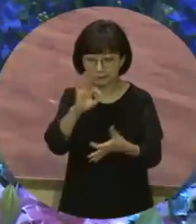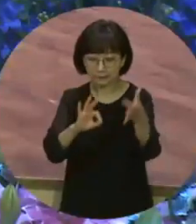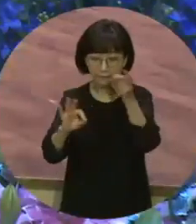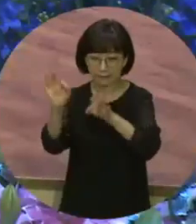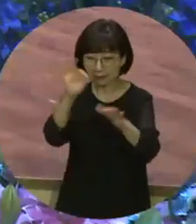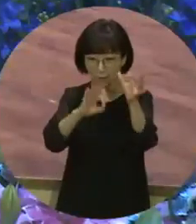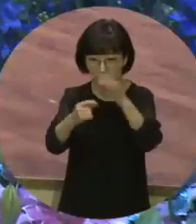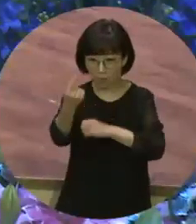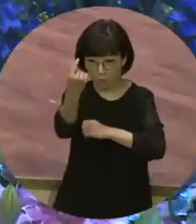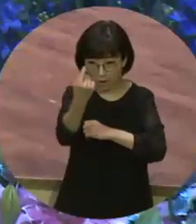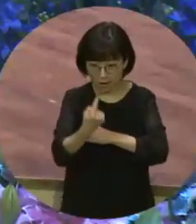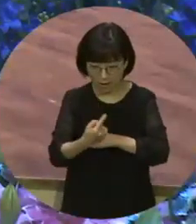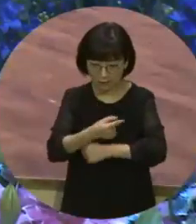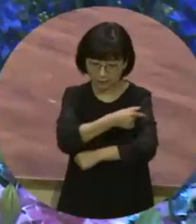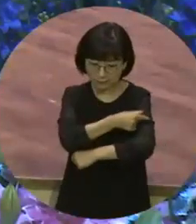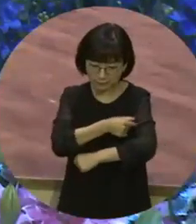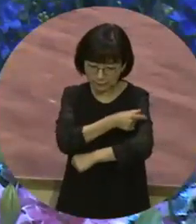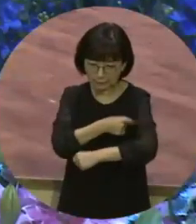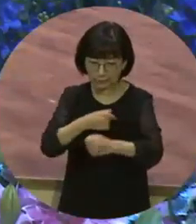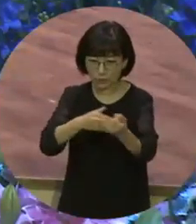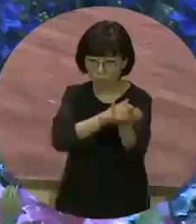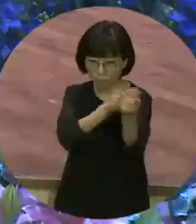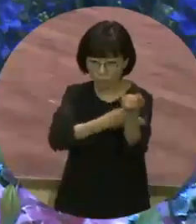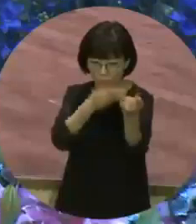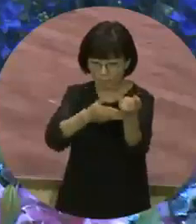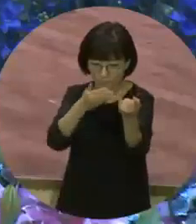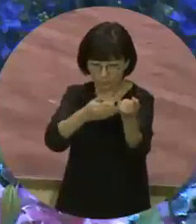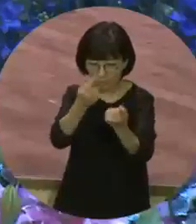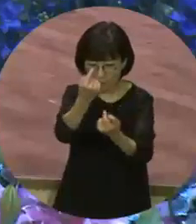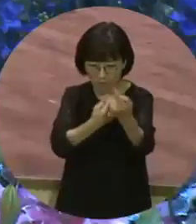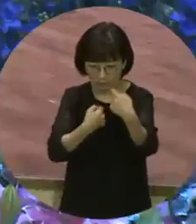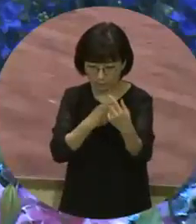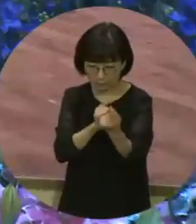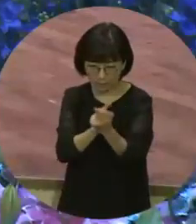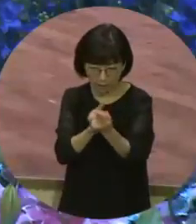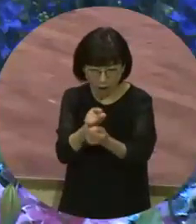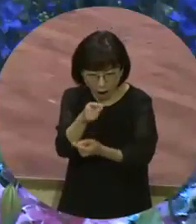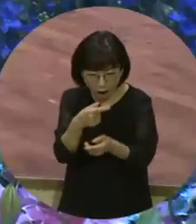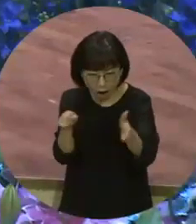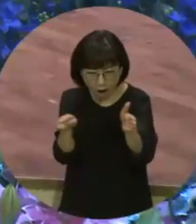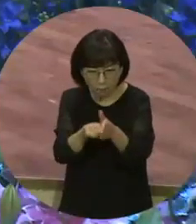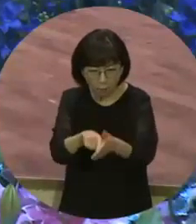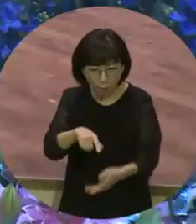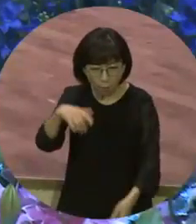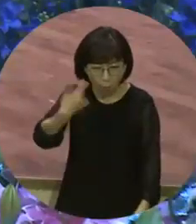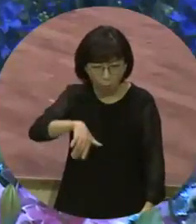주로 뭐 집사님 권사님들이 오시는데 어떻게 그렇게 믿음이 좋은지.